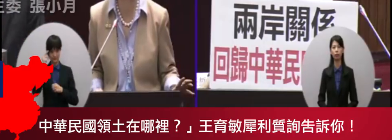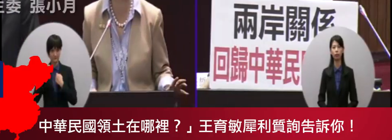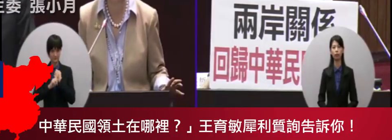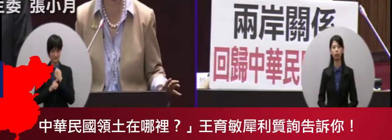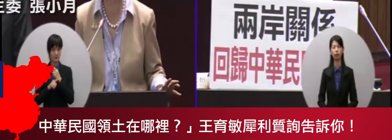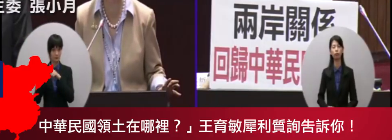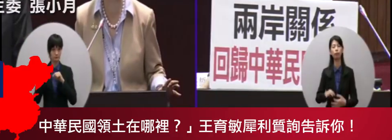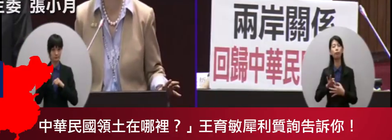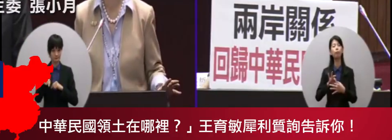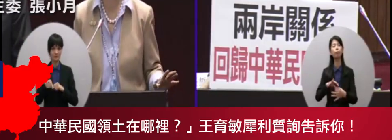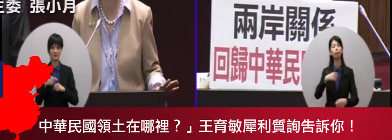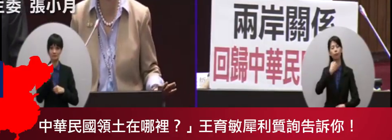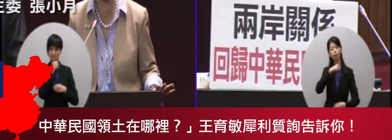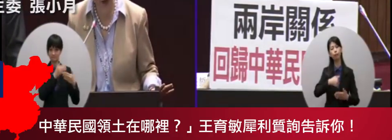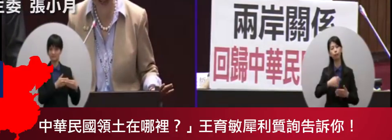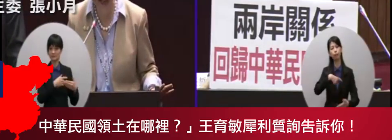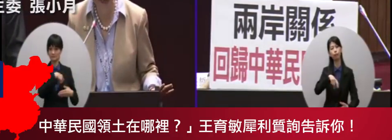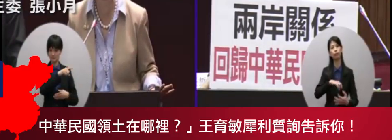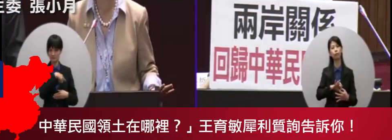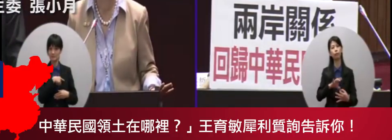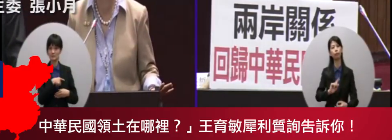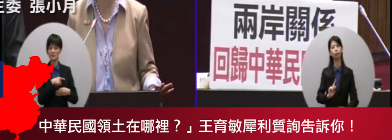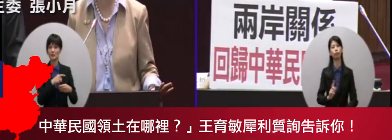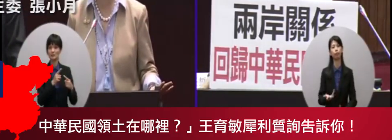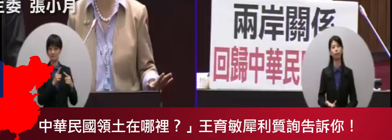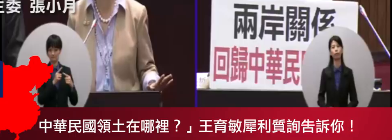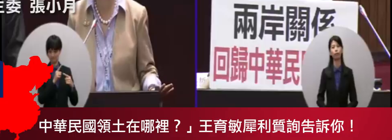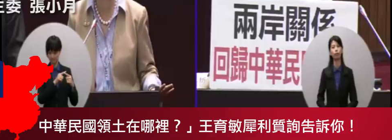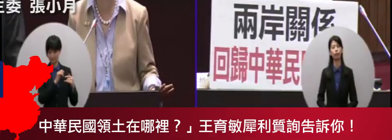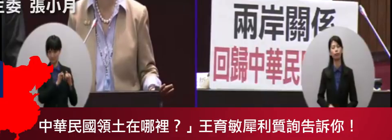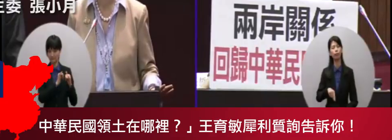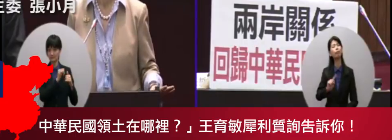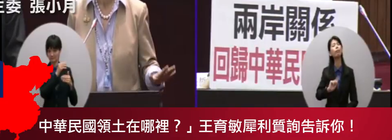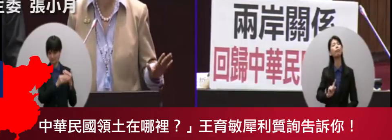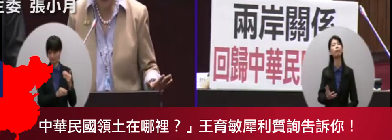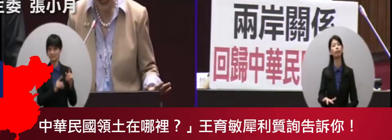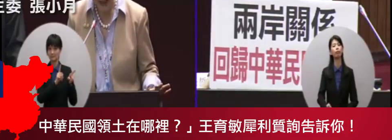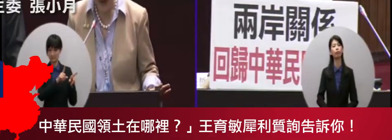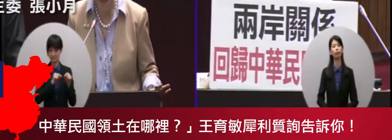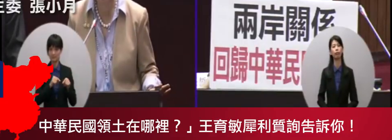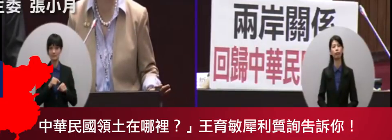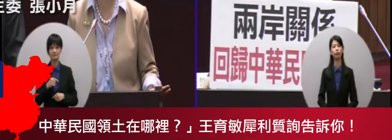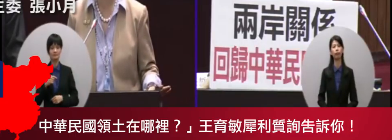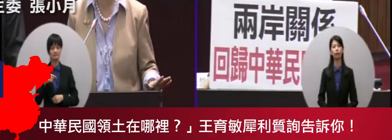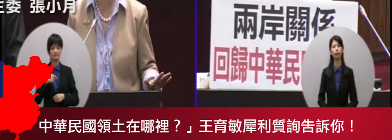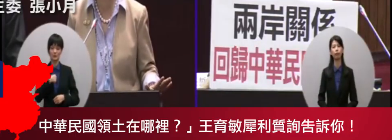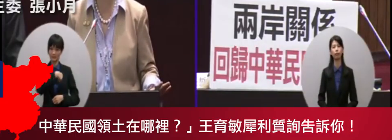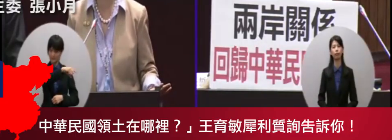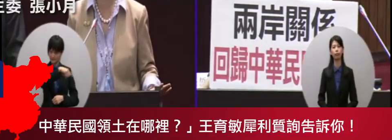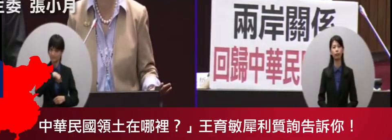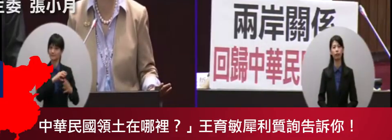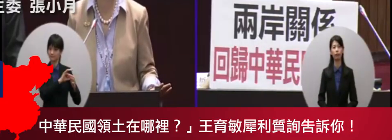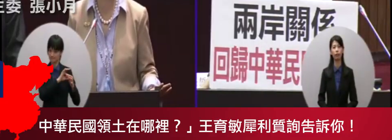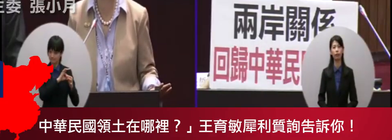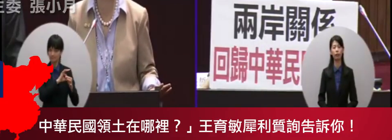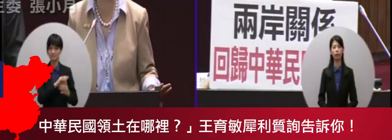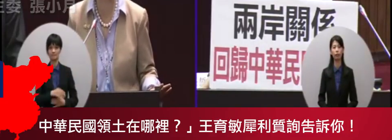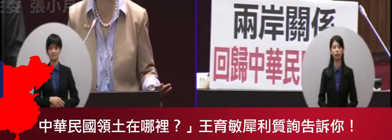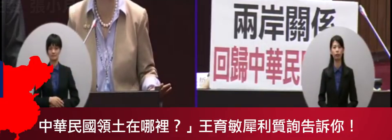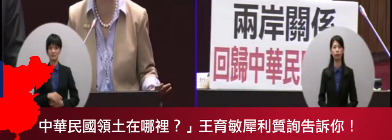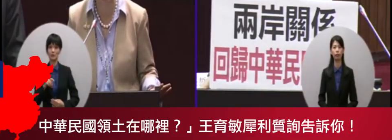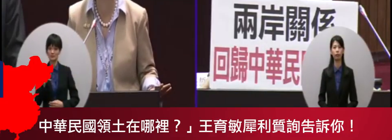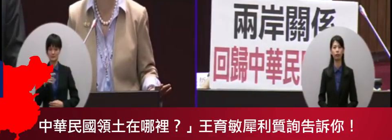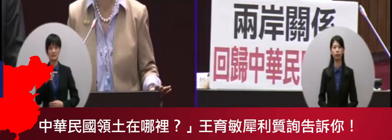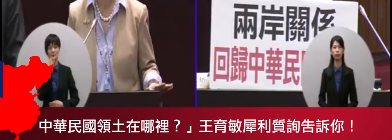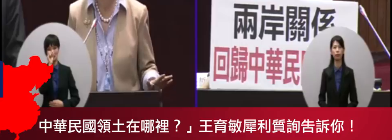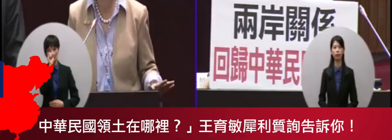岸人民关系条例，就是两岸关系。 两岸关系是什么关系？ 就是两岸关系，因为它是一个非常特殊